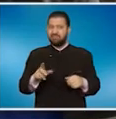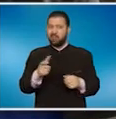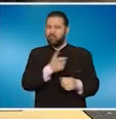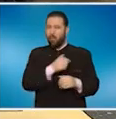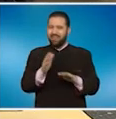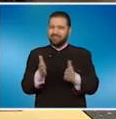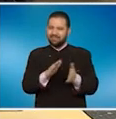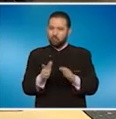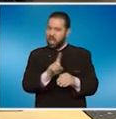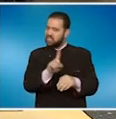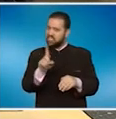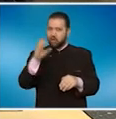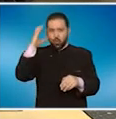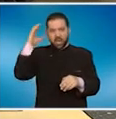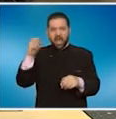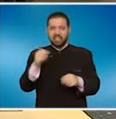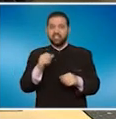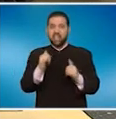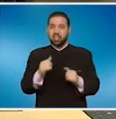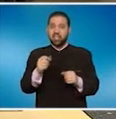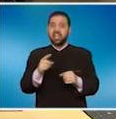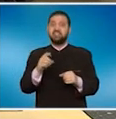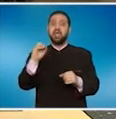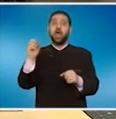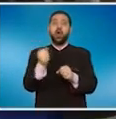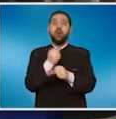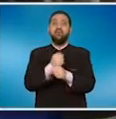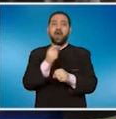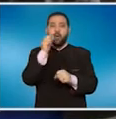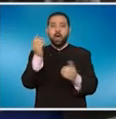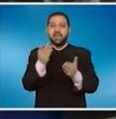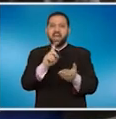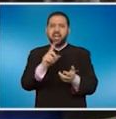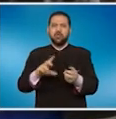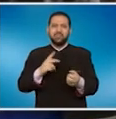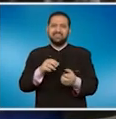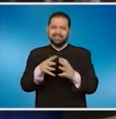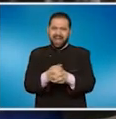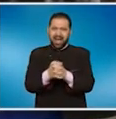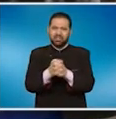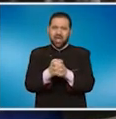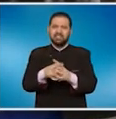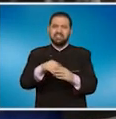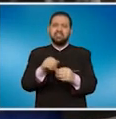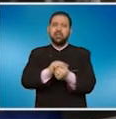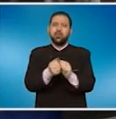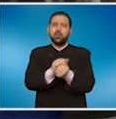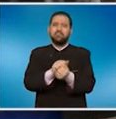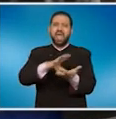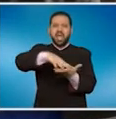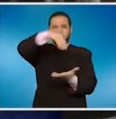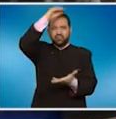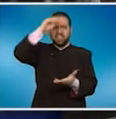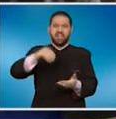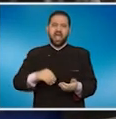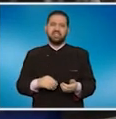se îndoiască. Și o fac mai ales cei care nu sunt angajați în lupta duhovnicească. Pe când cei care sunt angajați în biserică,